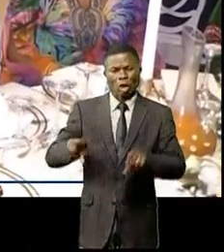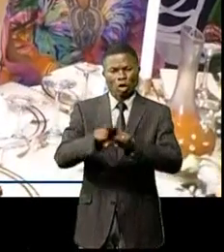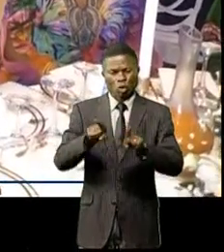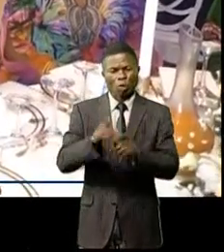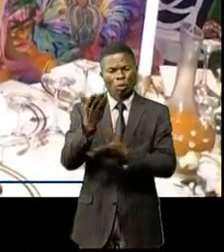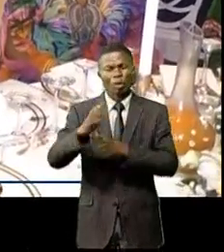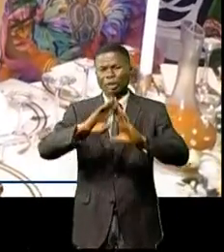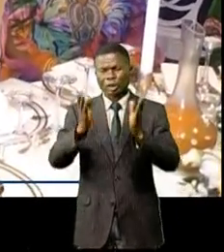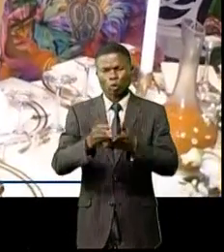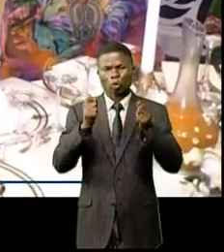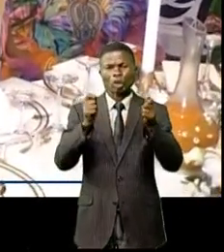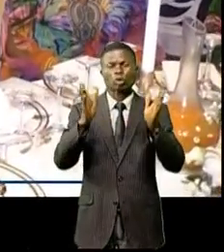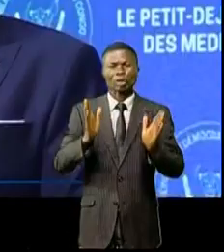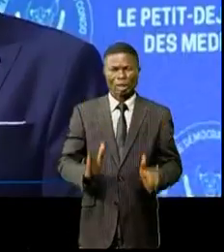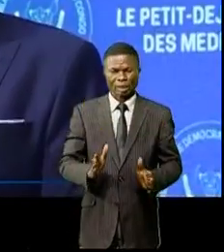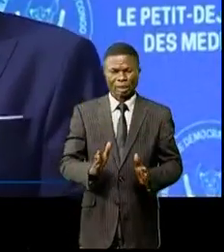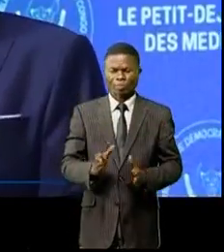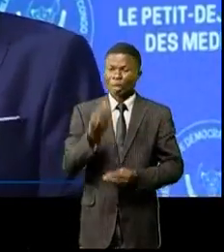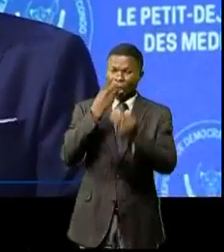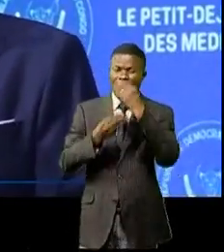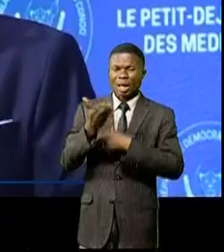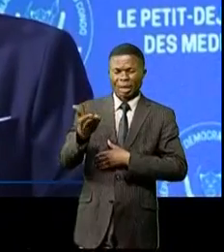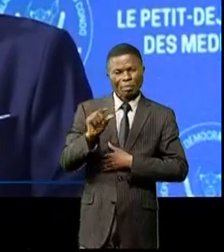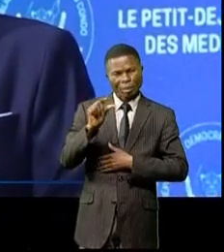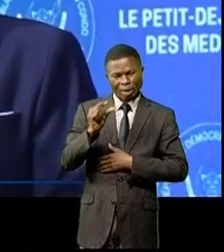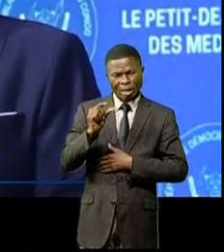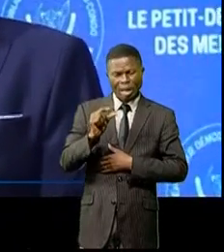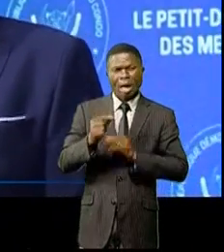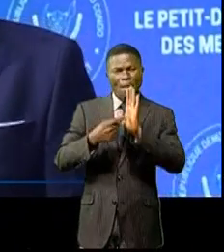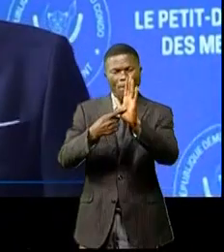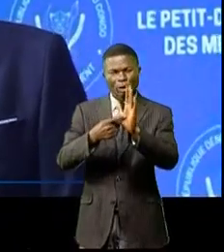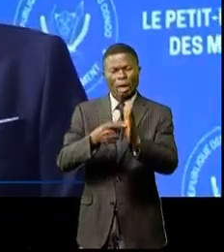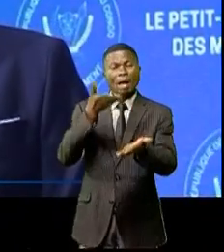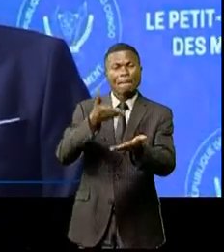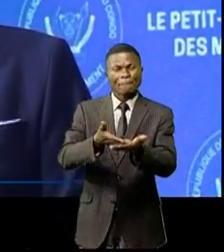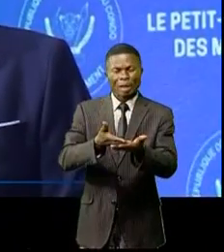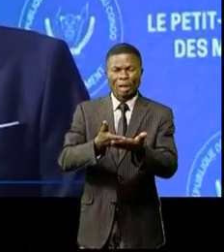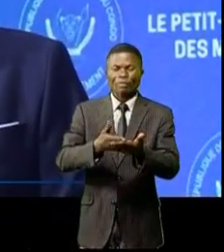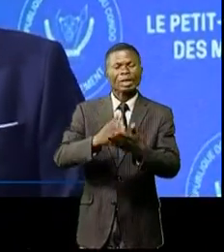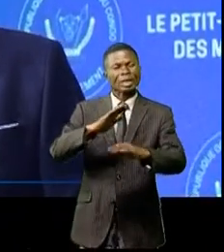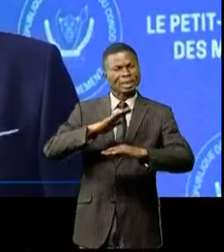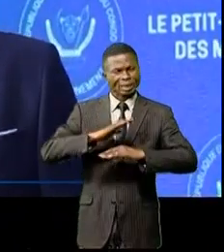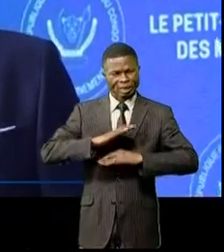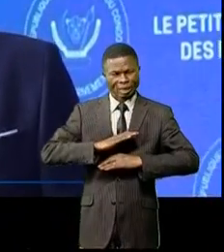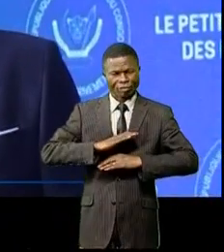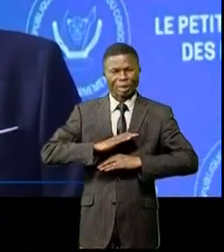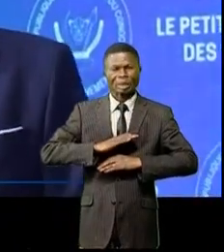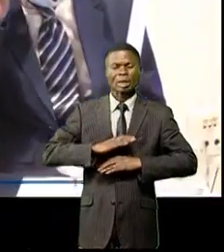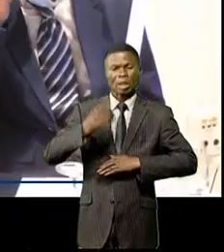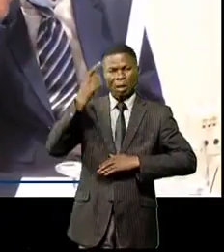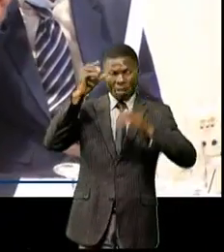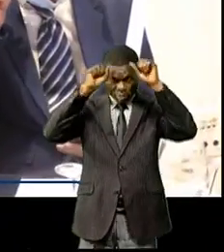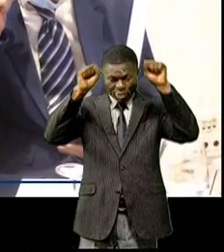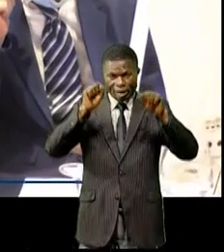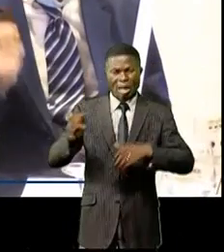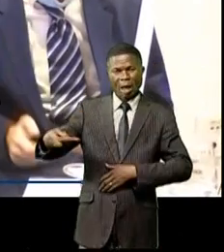des médias. Ces petits déjeuners constituent un motif de soulagement, affirme Jean-Marie Kassamba, président provincial de